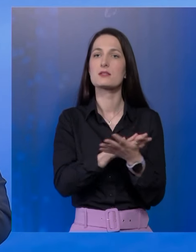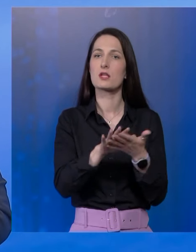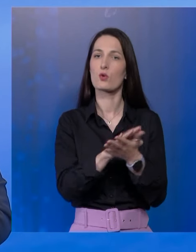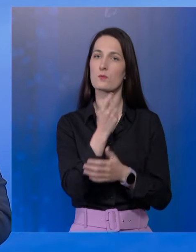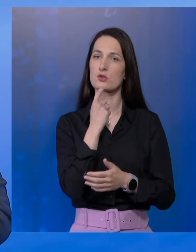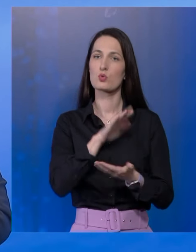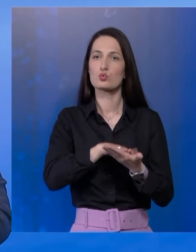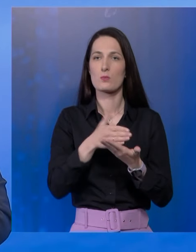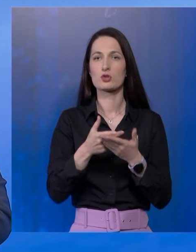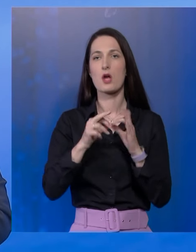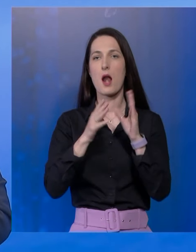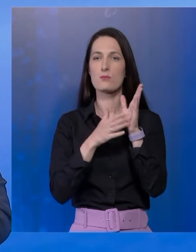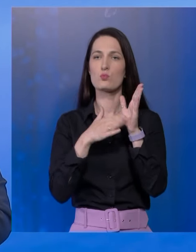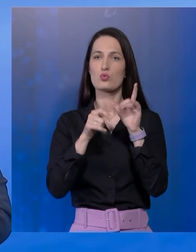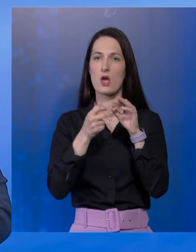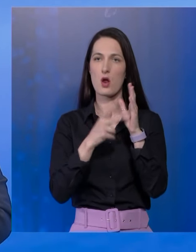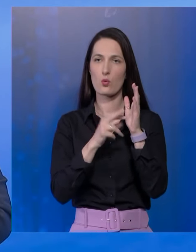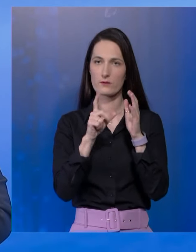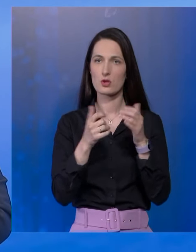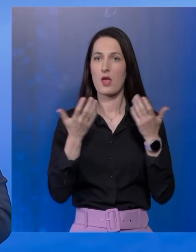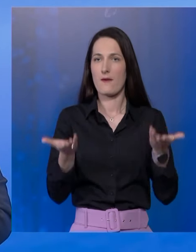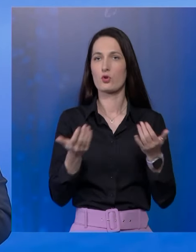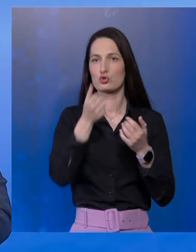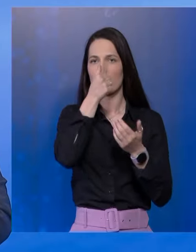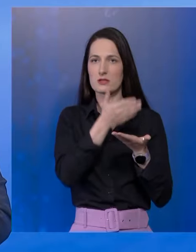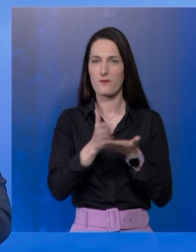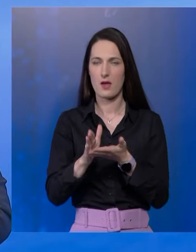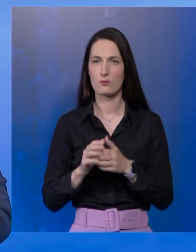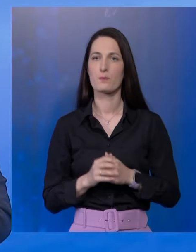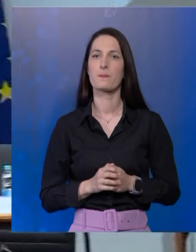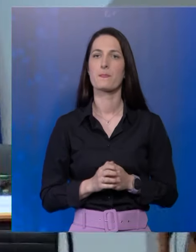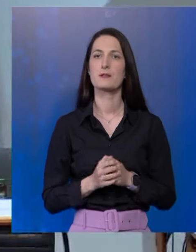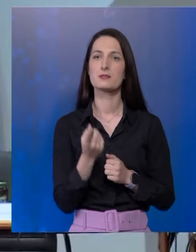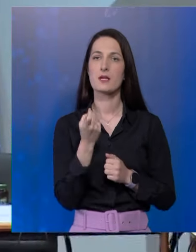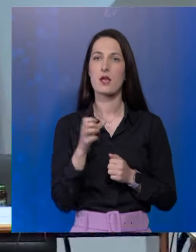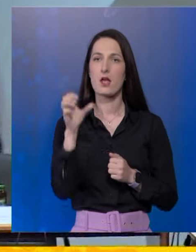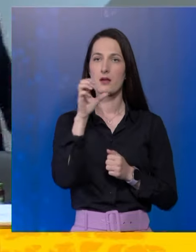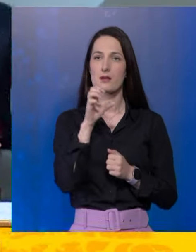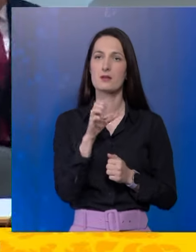jeziku uz tumača Almu Mujanović. Evo što izdvajamo.